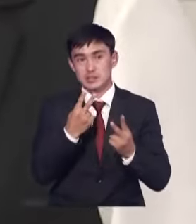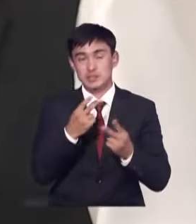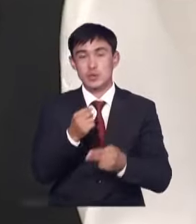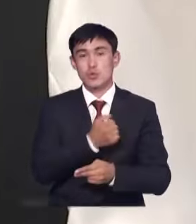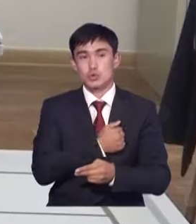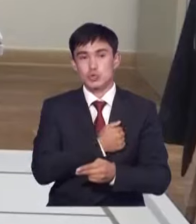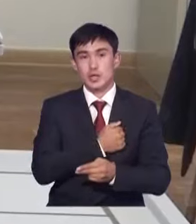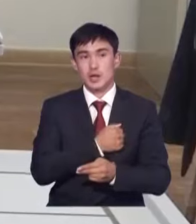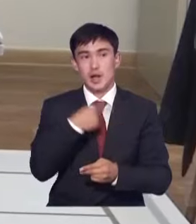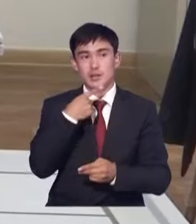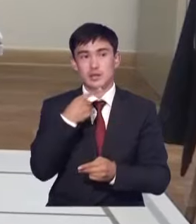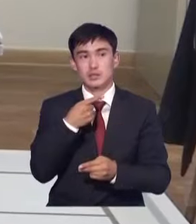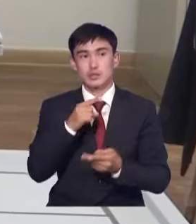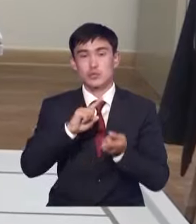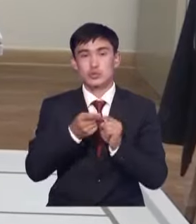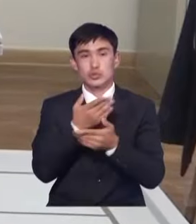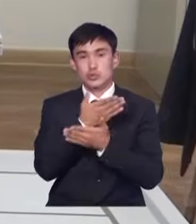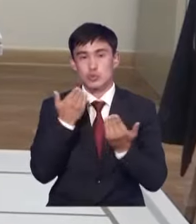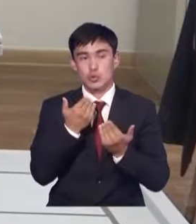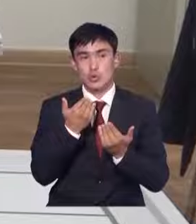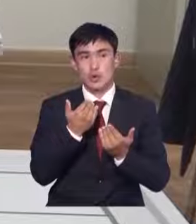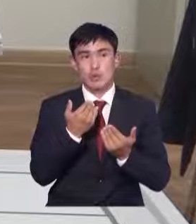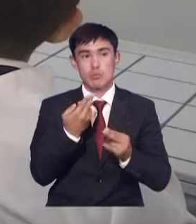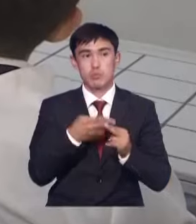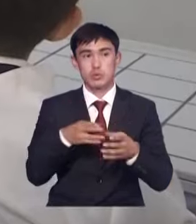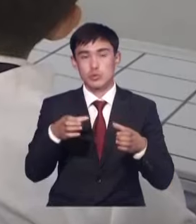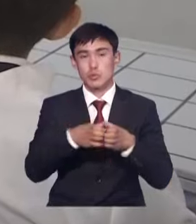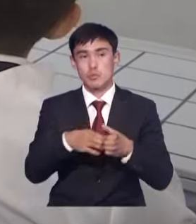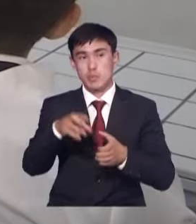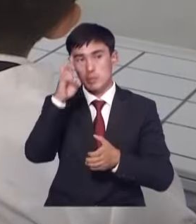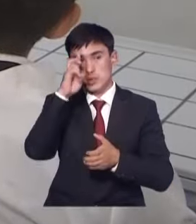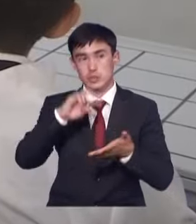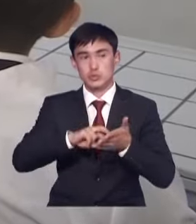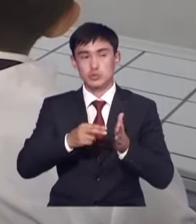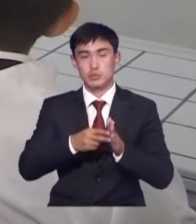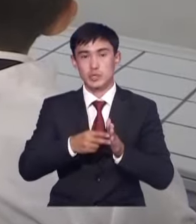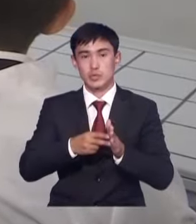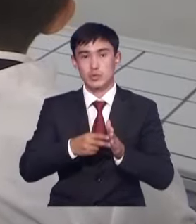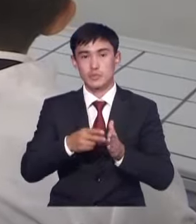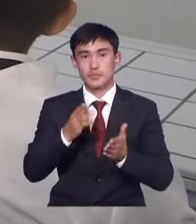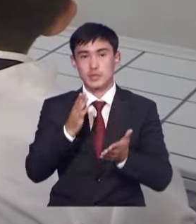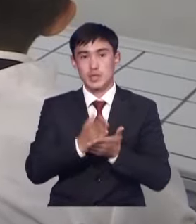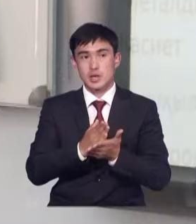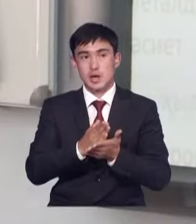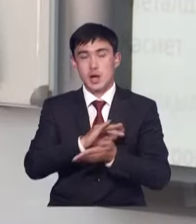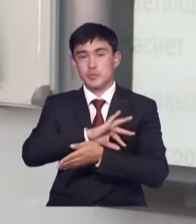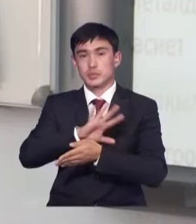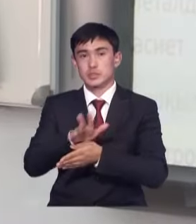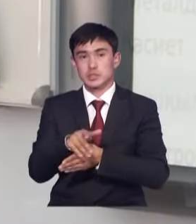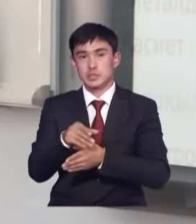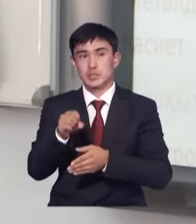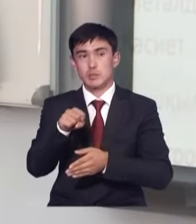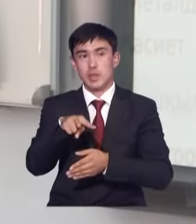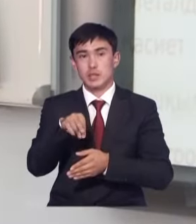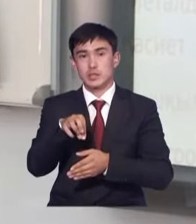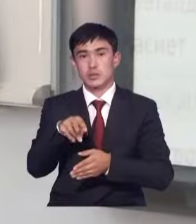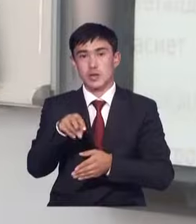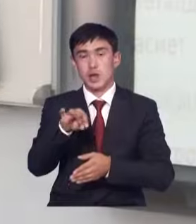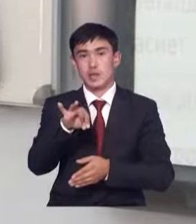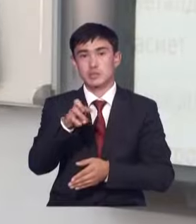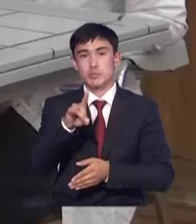өкінішке қарай айтарлықтай өзгеріс жоқ. Оның үстіне бұл тіпті мемлекеттік жоспарлау жүйесі шеңберінде де қамтылған, деді палата төрағасы